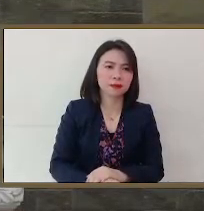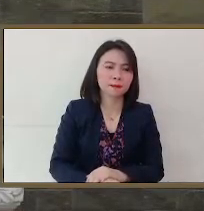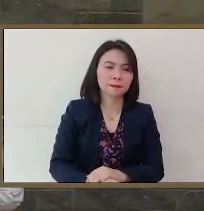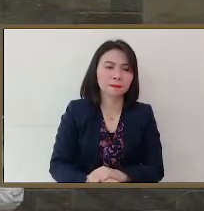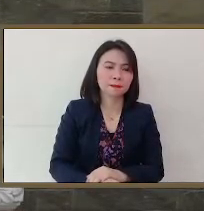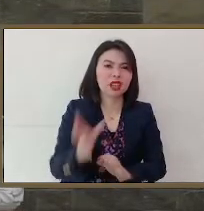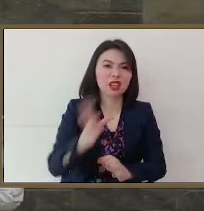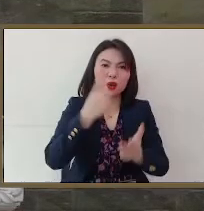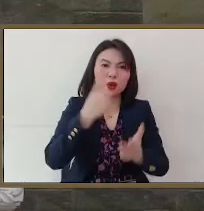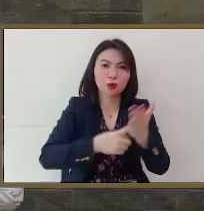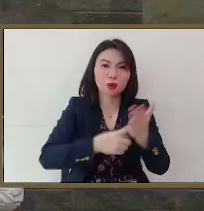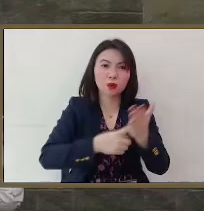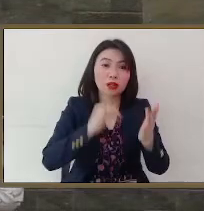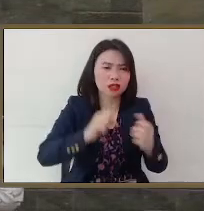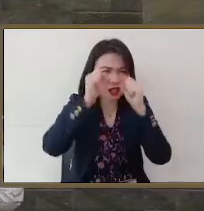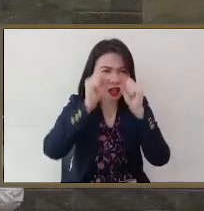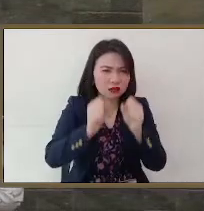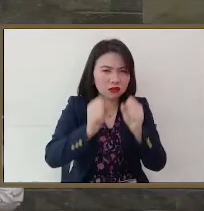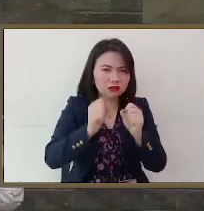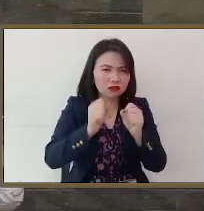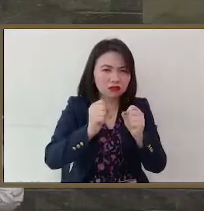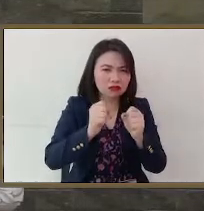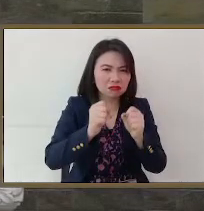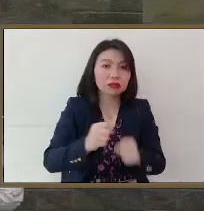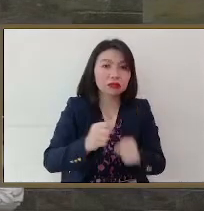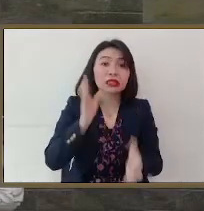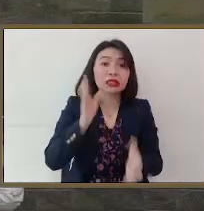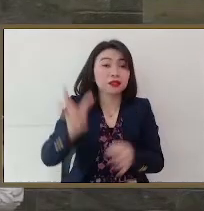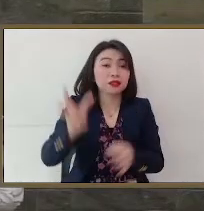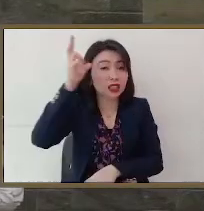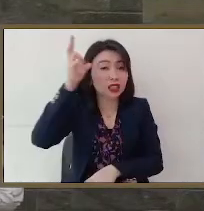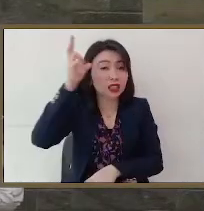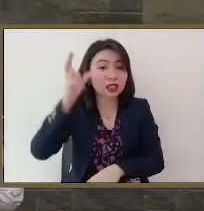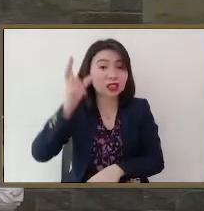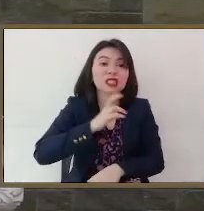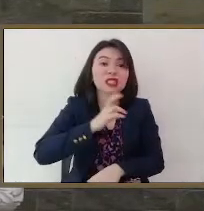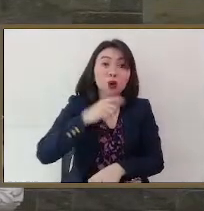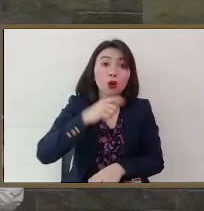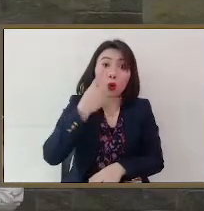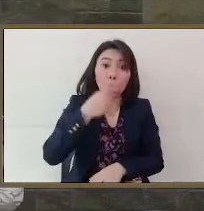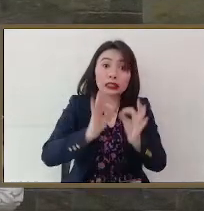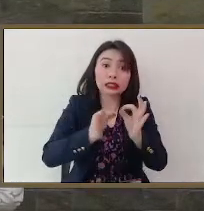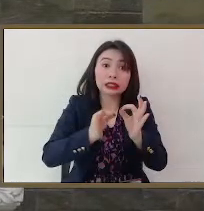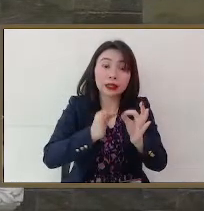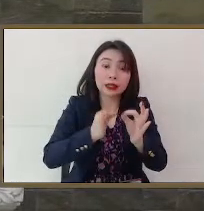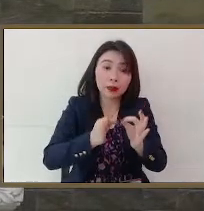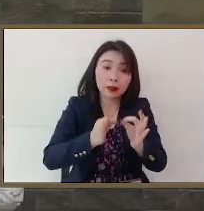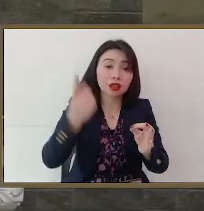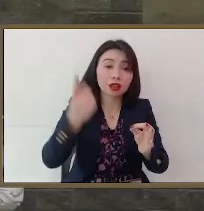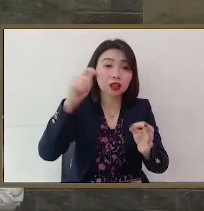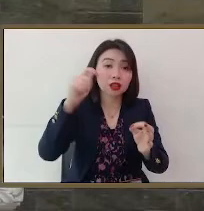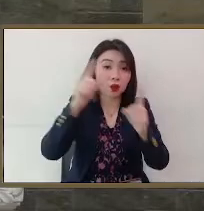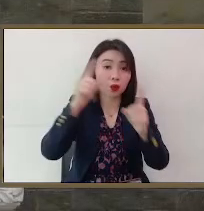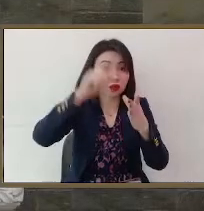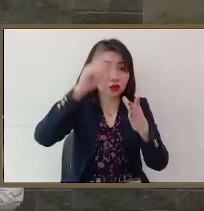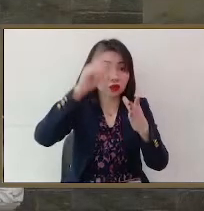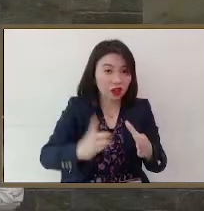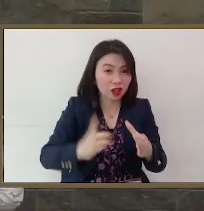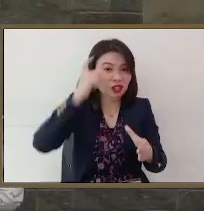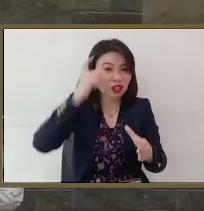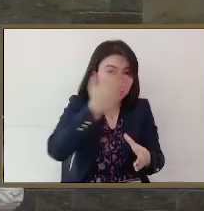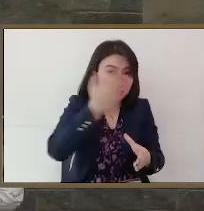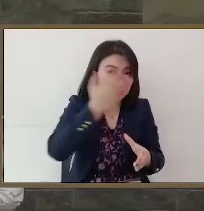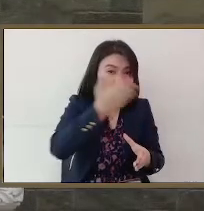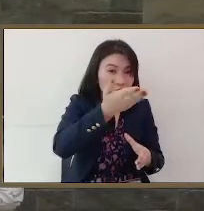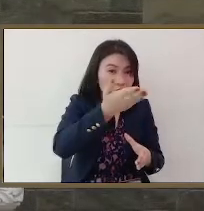pinaka-nakakalungkot po dito, mga kapatid, pagka ang Diablo ang nag-interpret ng salita ng Diyos para sa anak ng